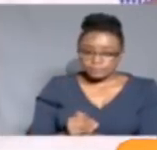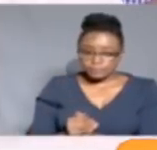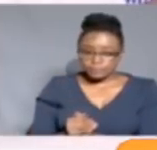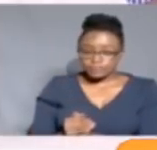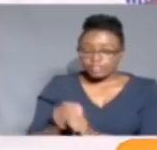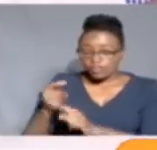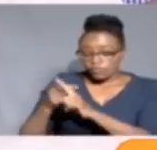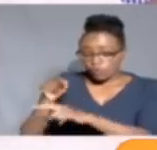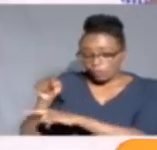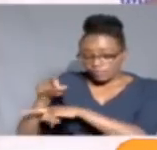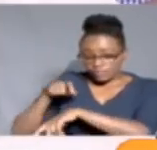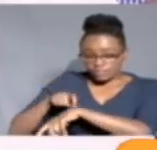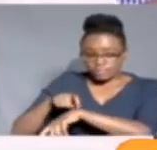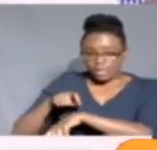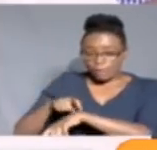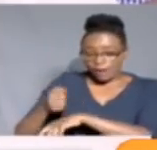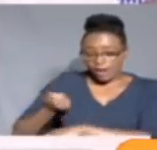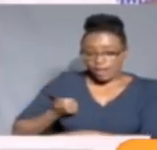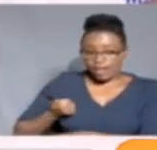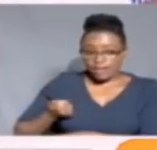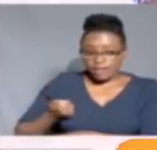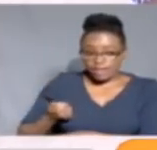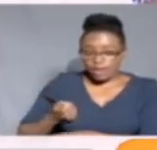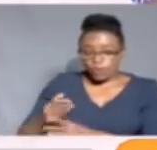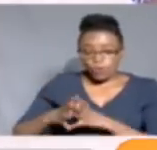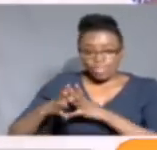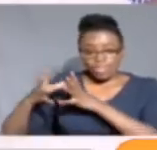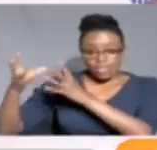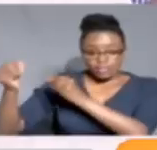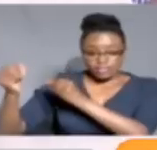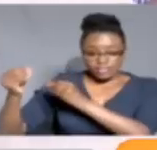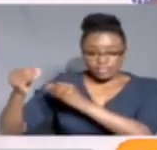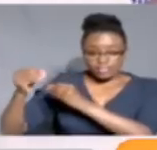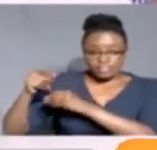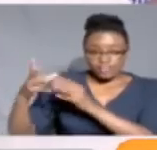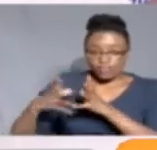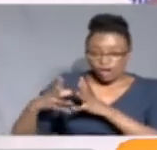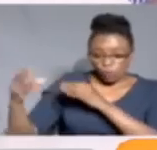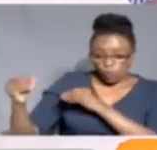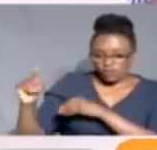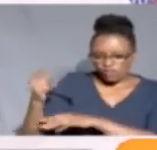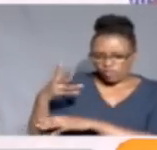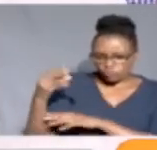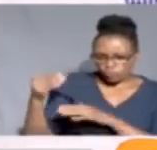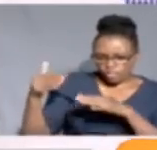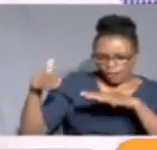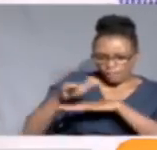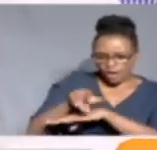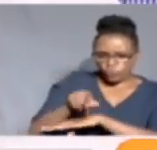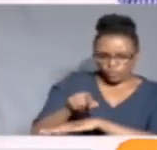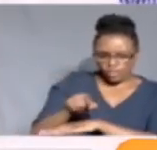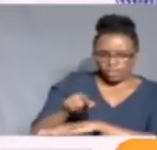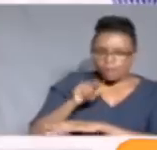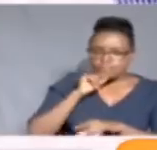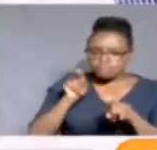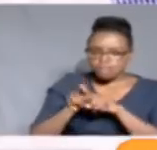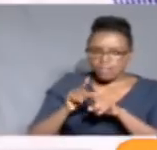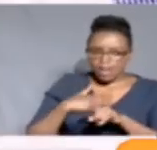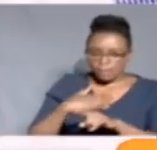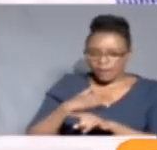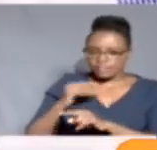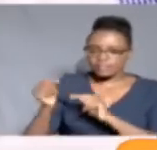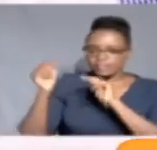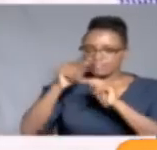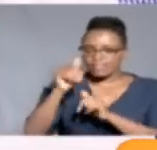Na kutoka hapo msichana alienda na kimbele kule kwa matanga, na bradhangu akakuja na